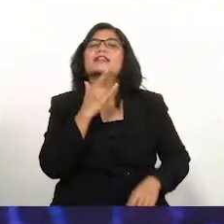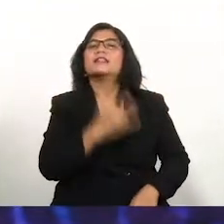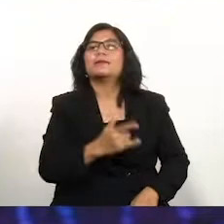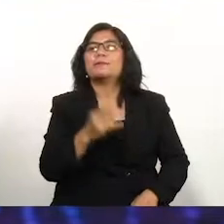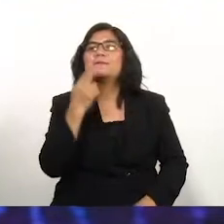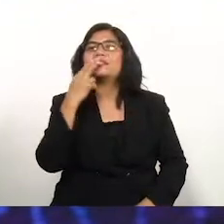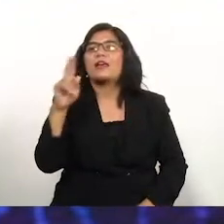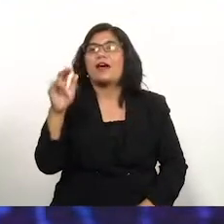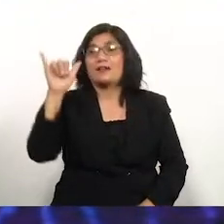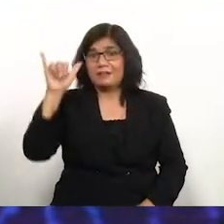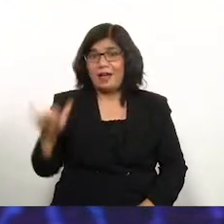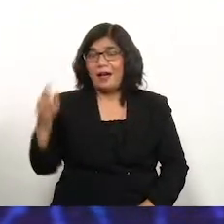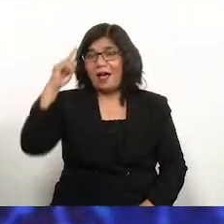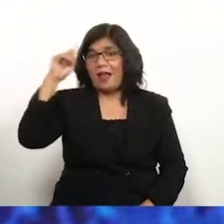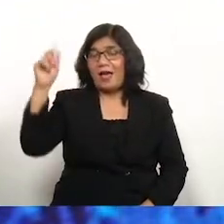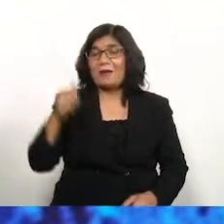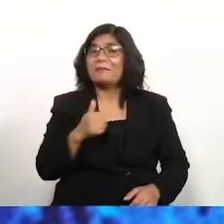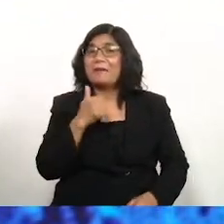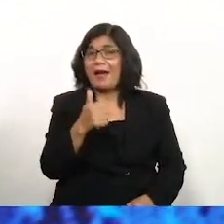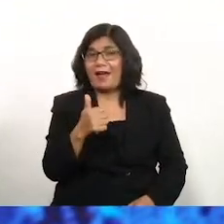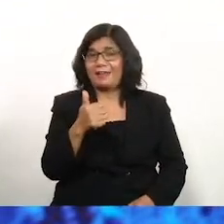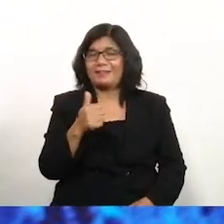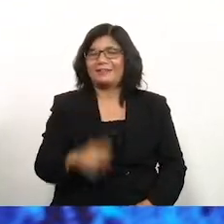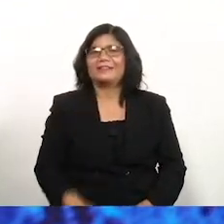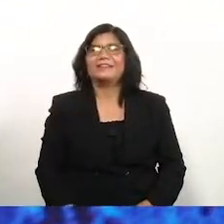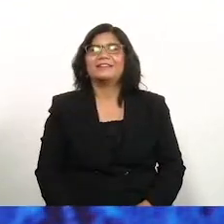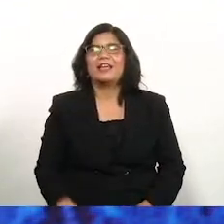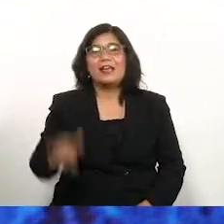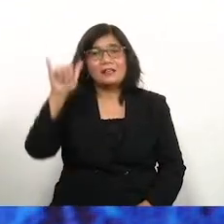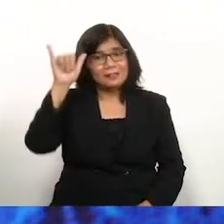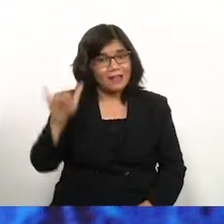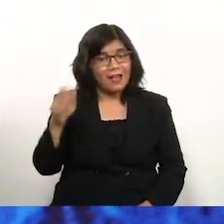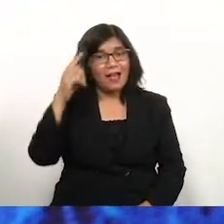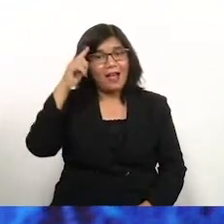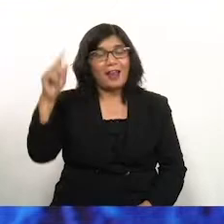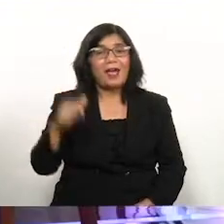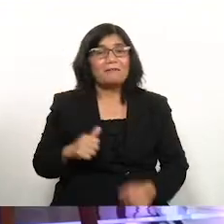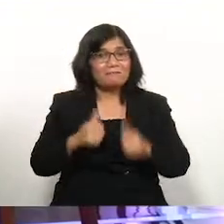alabait ya alabait